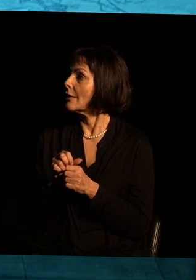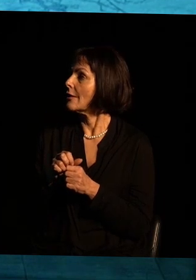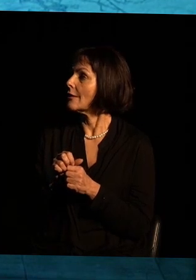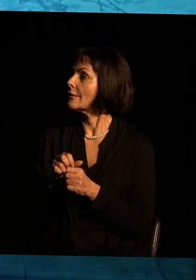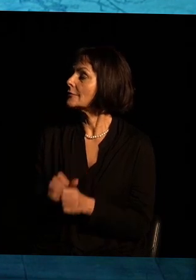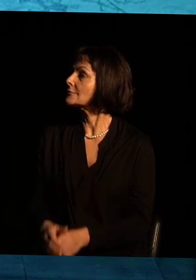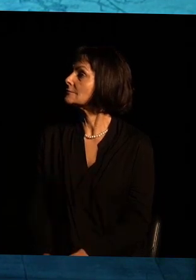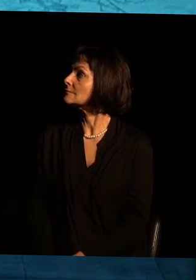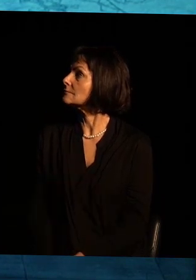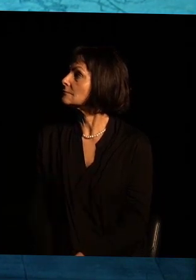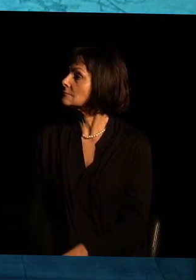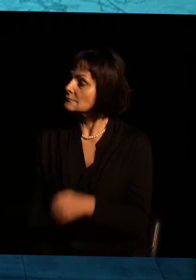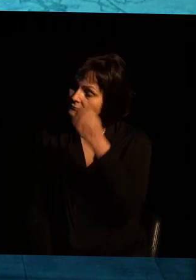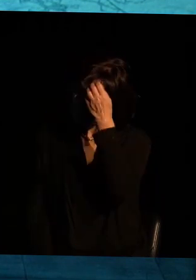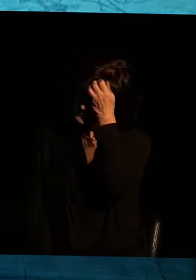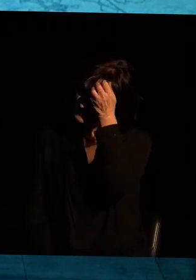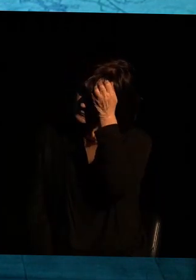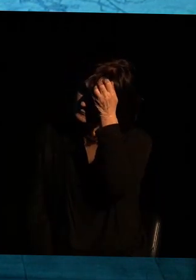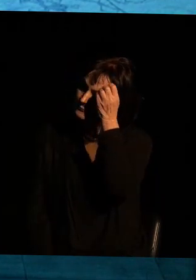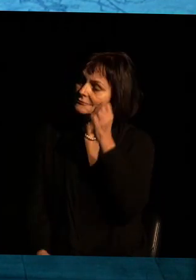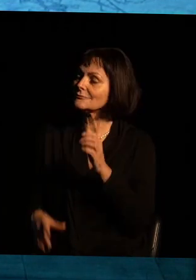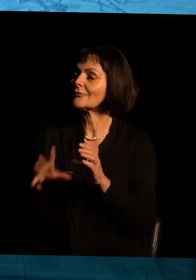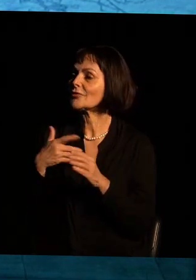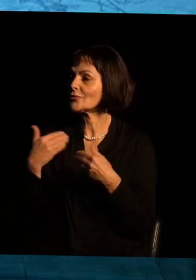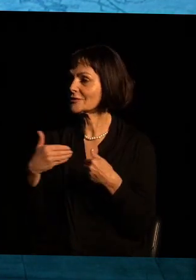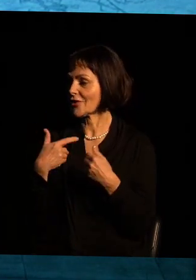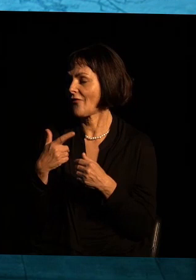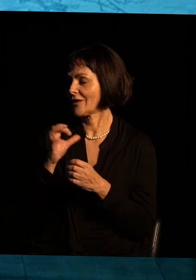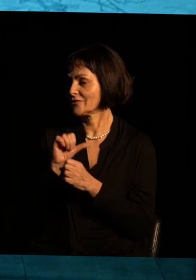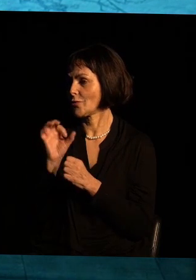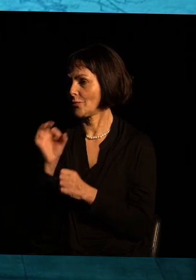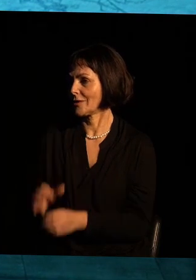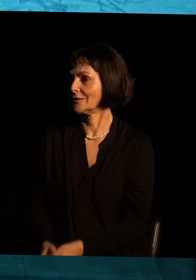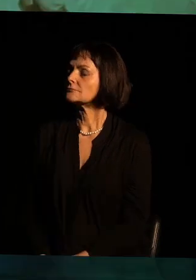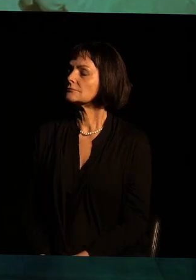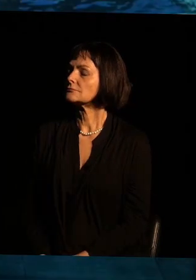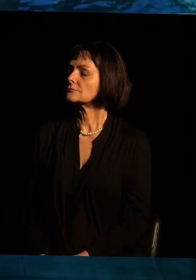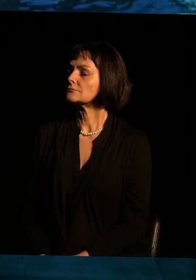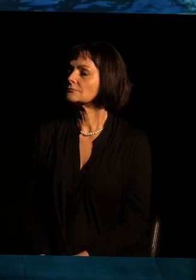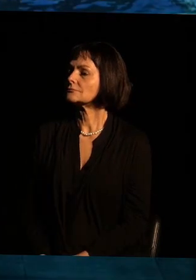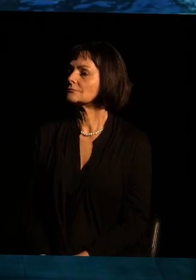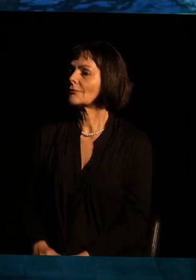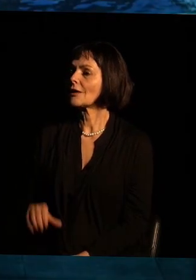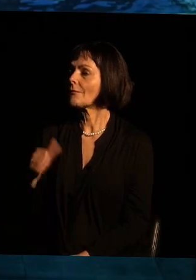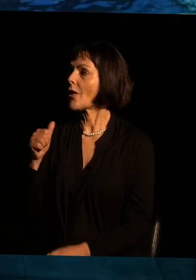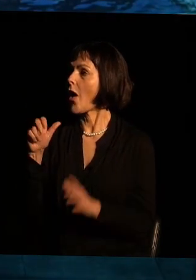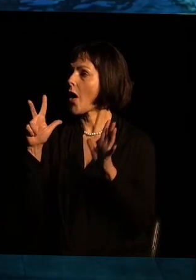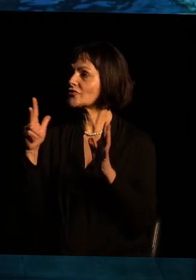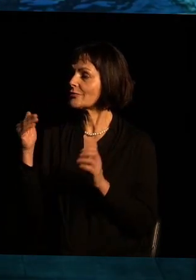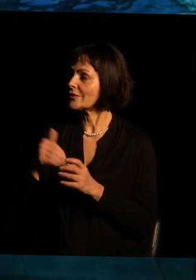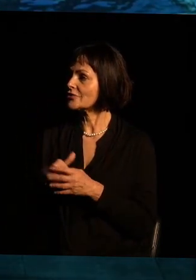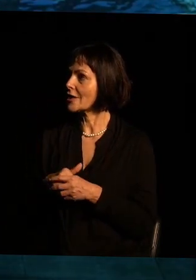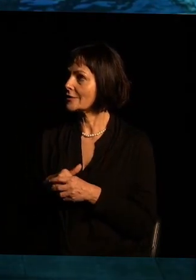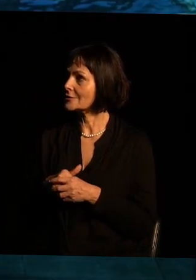Denali. No tak na razie to zdrowie mi dopisywało. No pierwszy 8-tysięcznik,